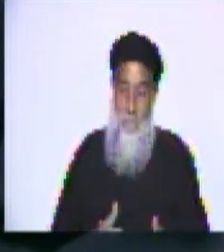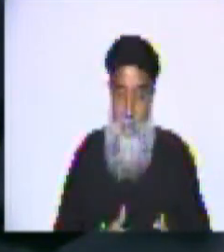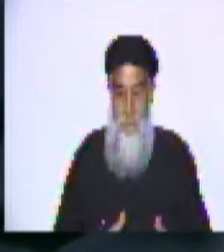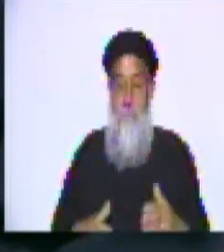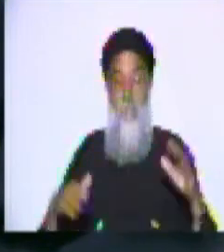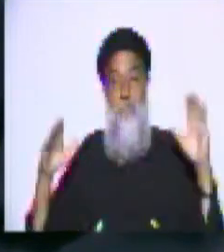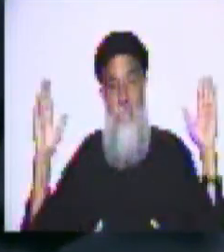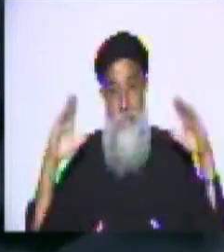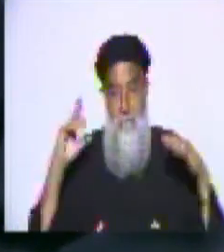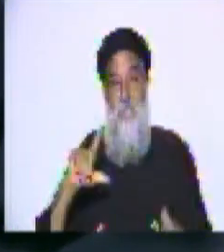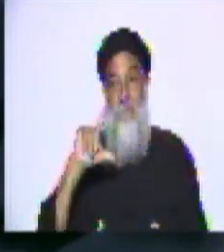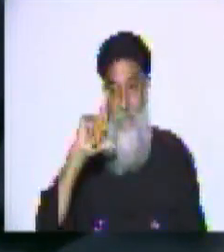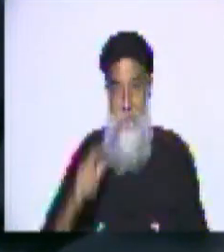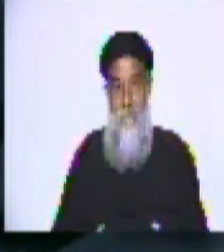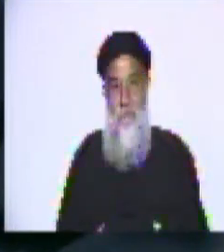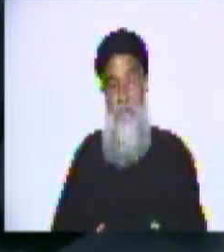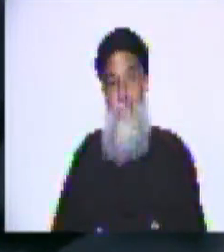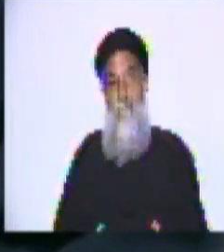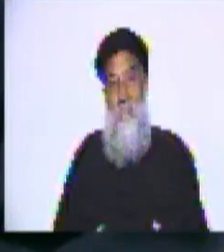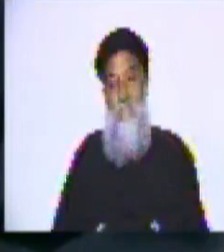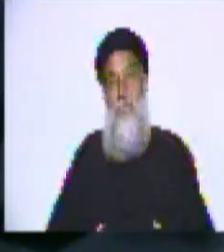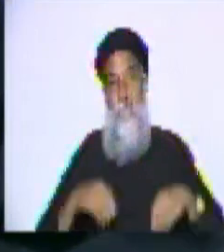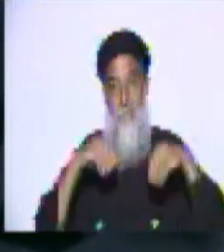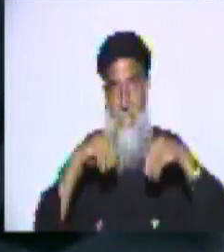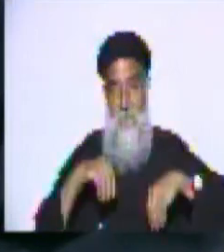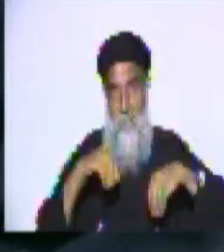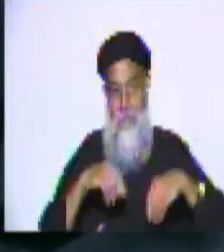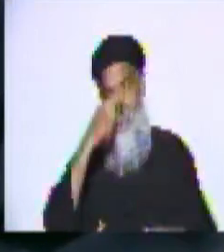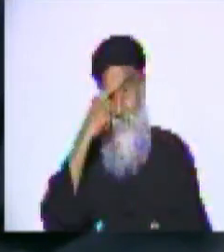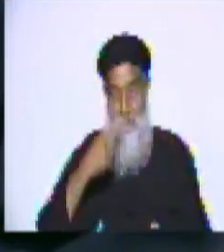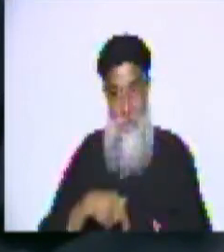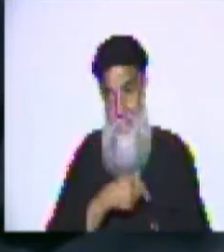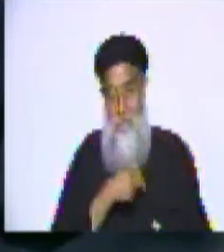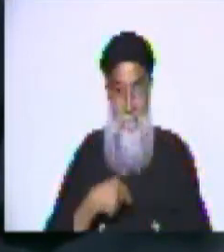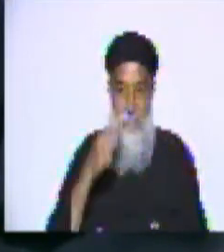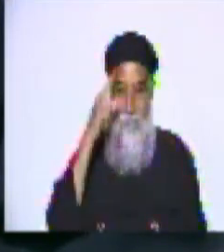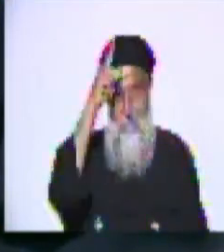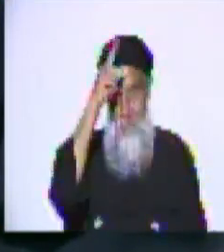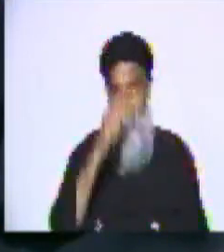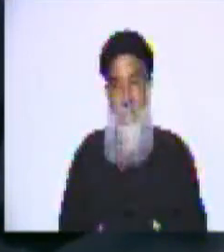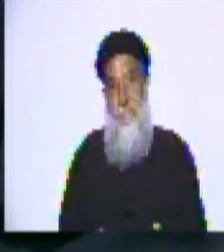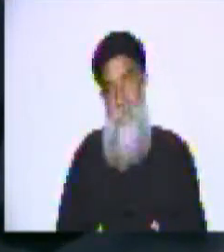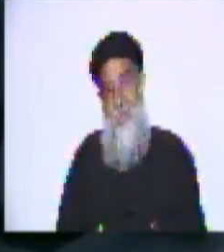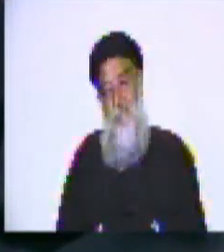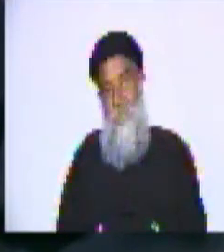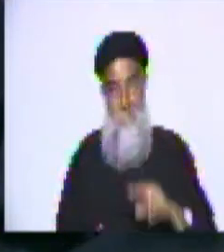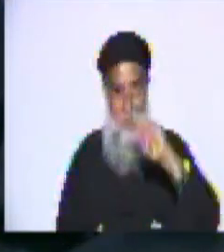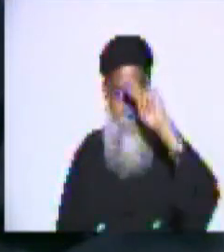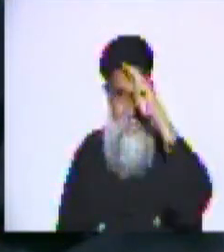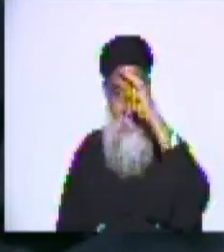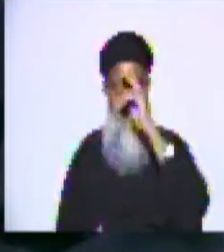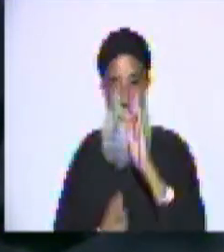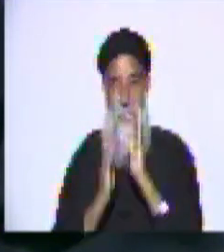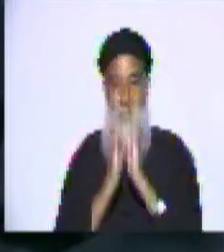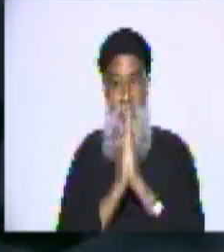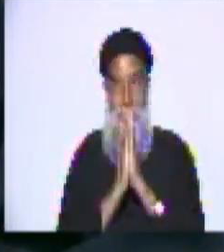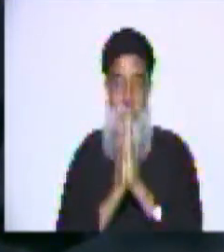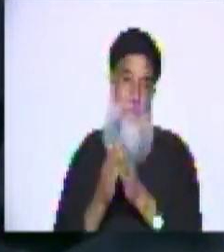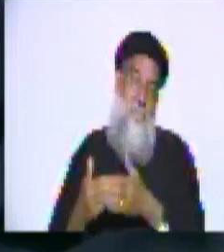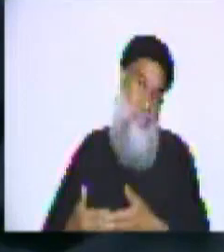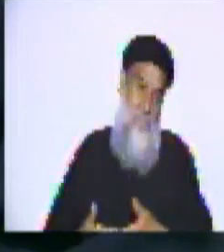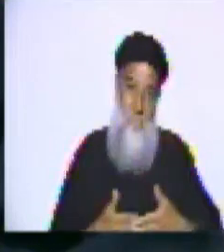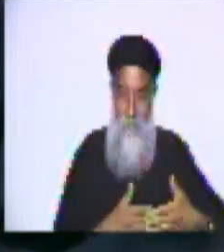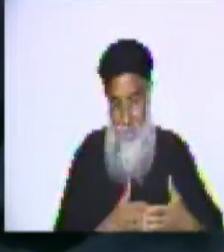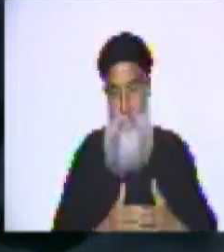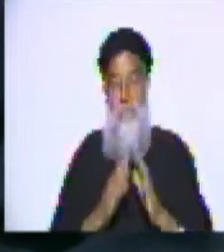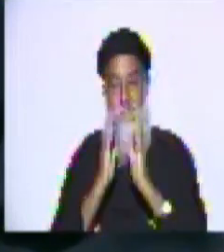الملاك ميخائيل، وهكذا كنيسة يوحنا المعمدان، لكن الكنيسة اصلا لله طبعا. فدي مش معناه ان احنا بنعبد العذراء او